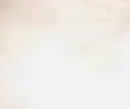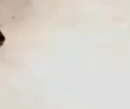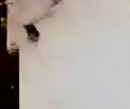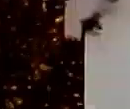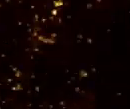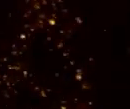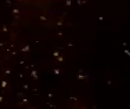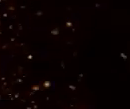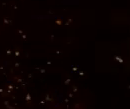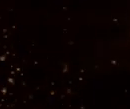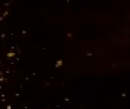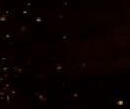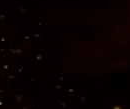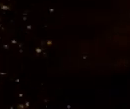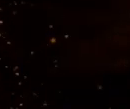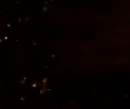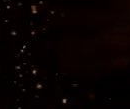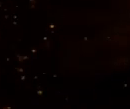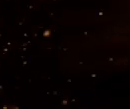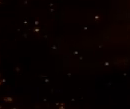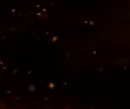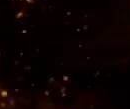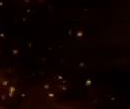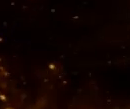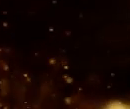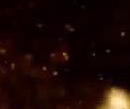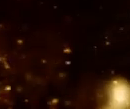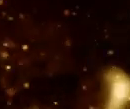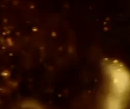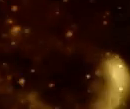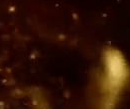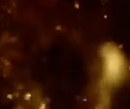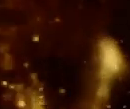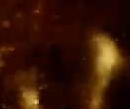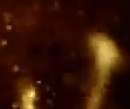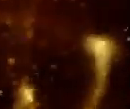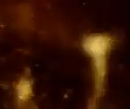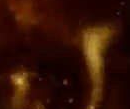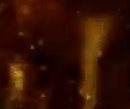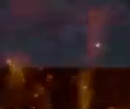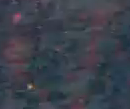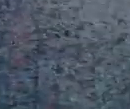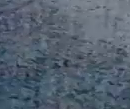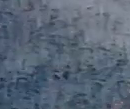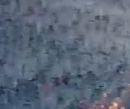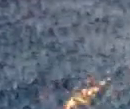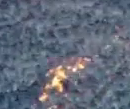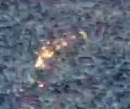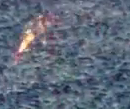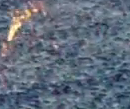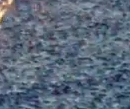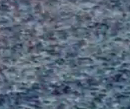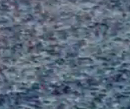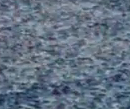فمات، فقال صلى الله عليه وسلم: قتلوه قتلهم الله، هلا